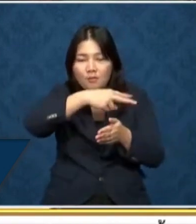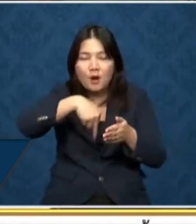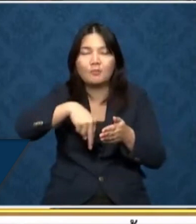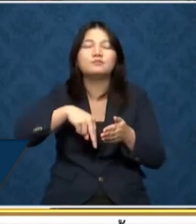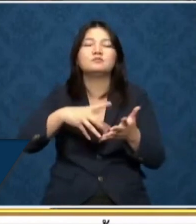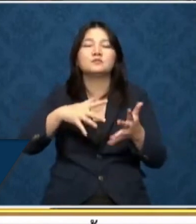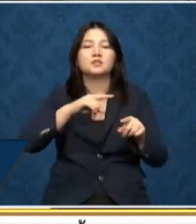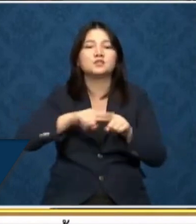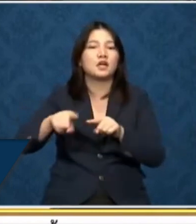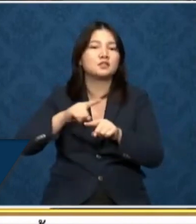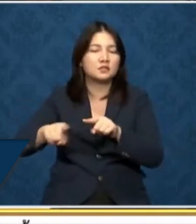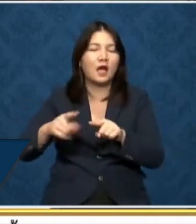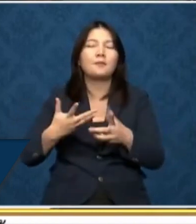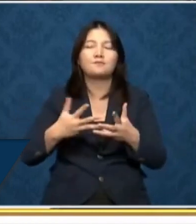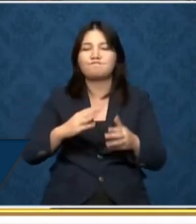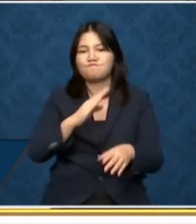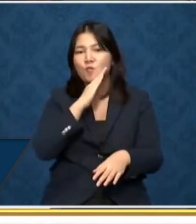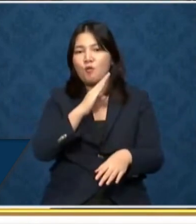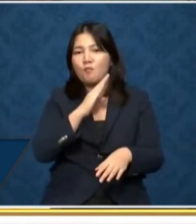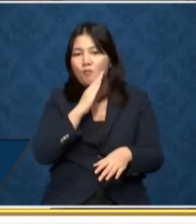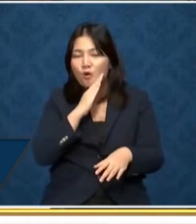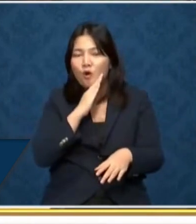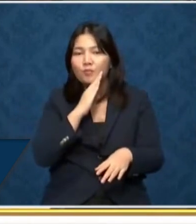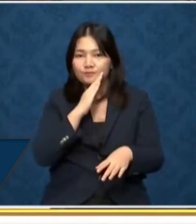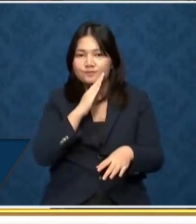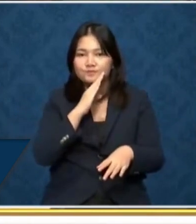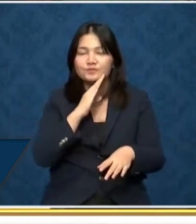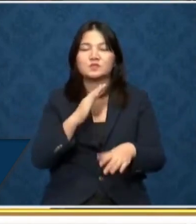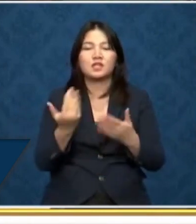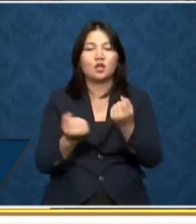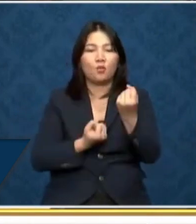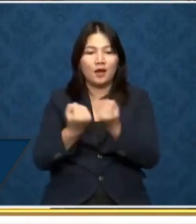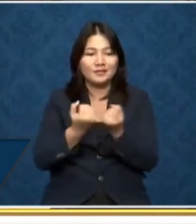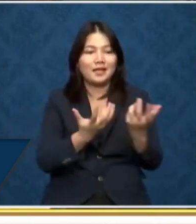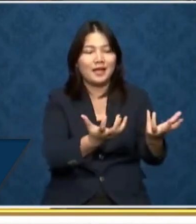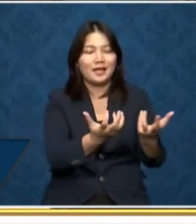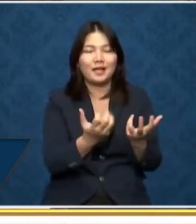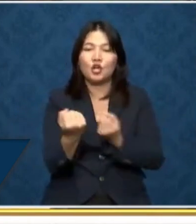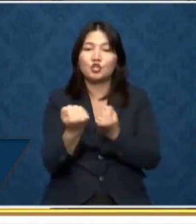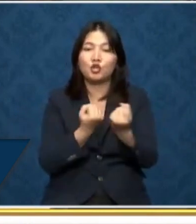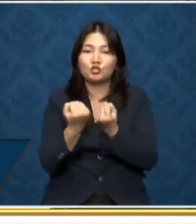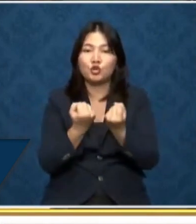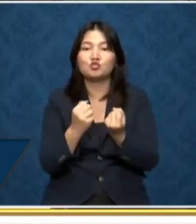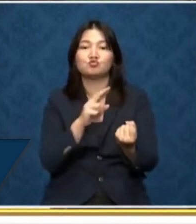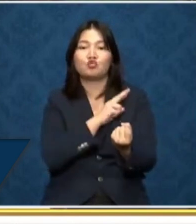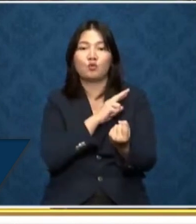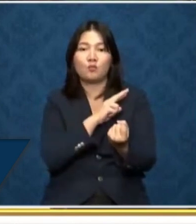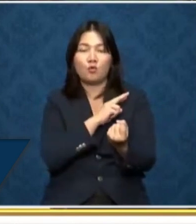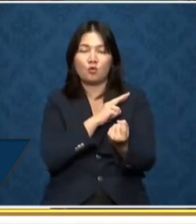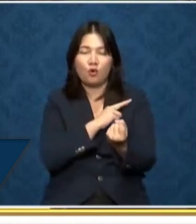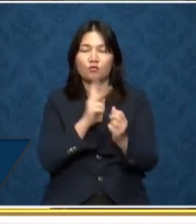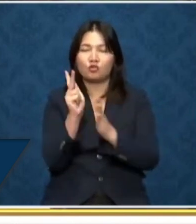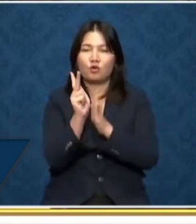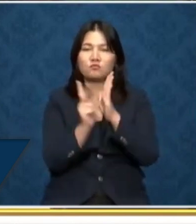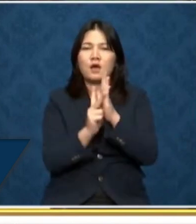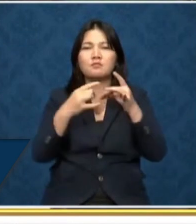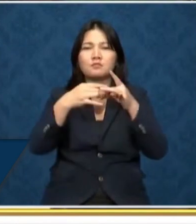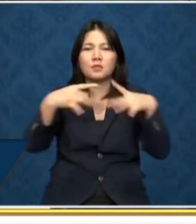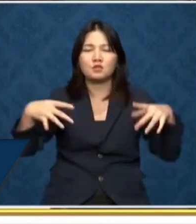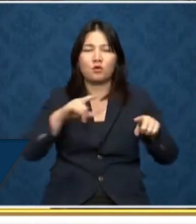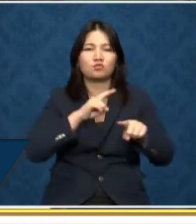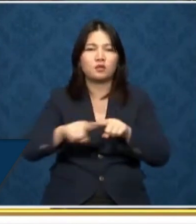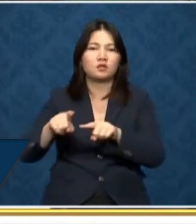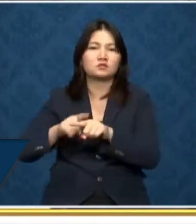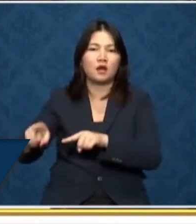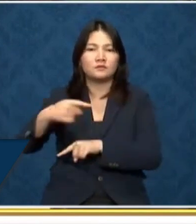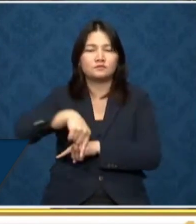การเรียกรับผลประโยชน์จากการรับจดทะเบียนรถยนต์ส่วนบุคคลไม่เป็นไปตามระเบียบของกรมขนส่งทางบกขอเชิญชวน